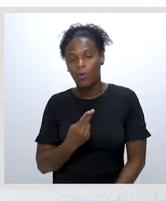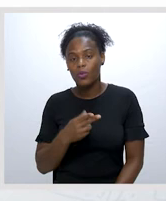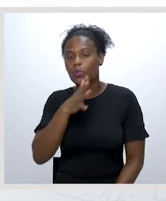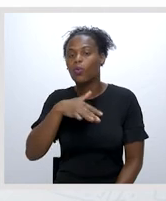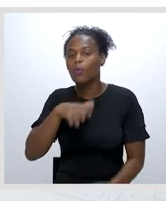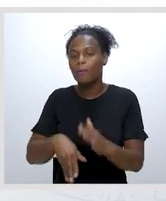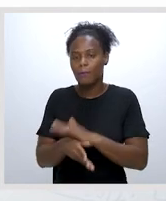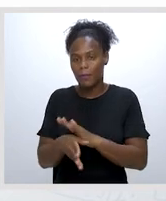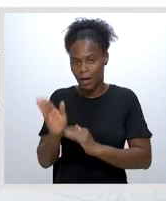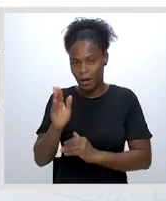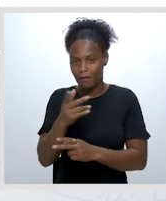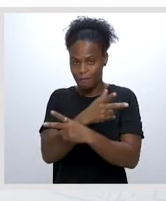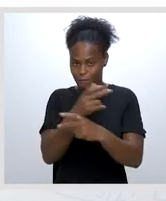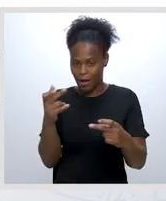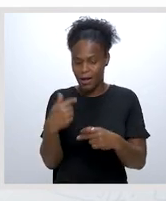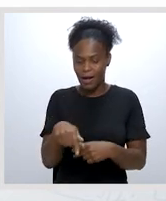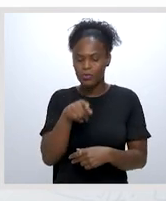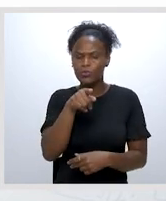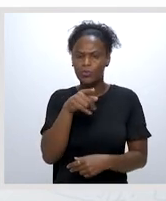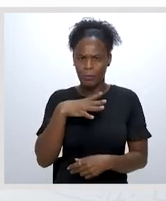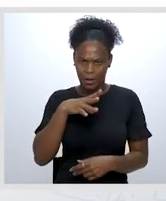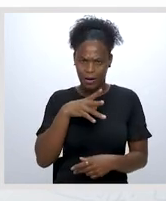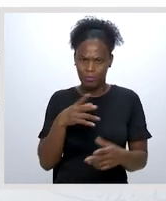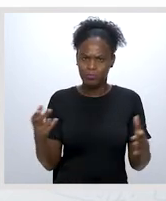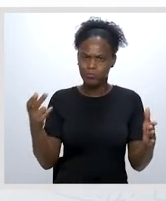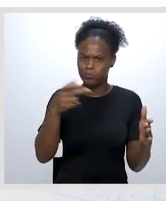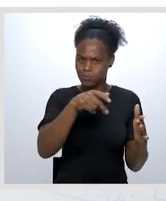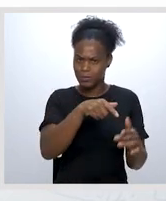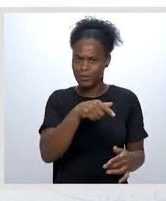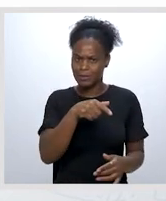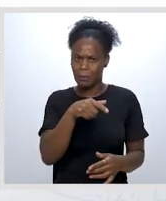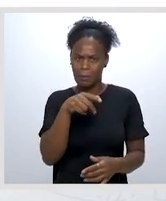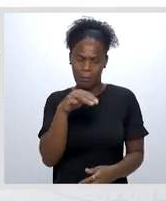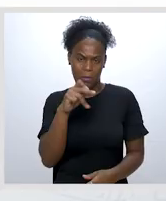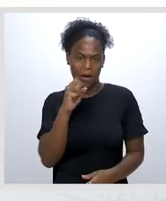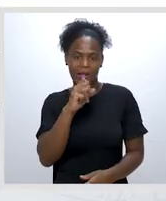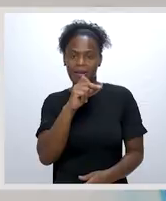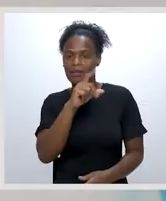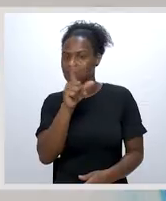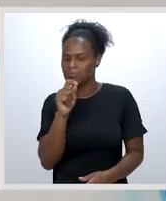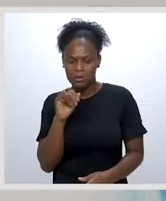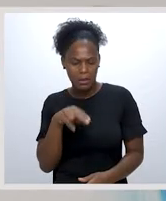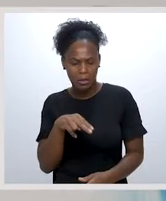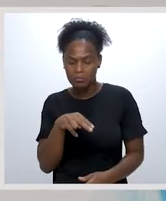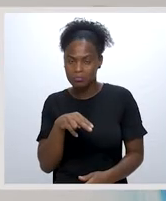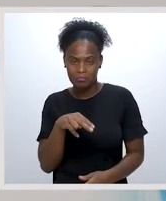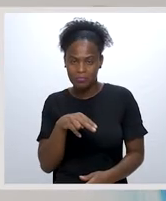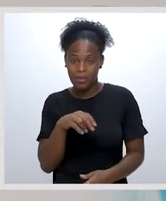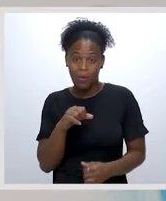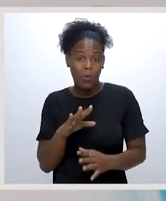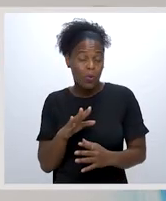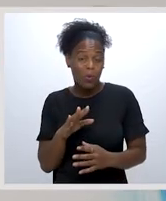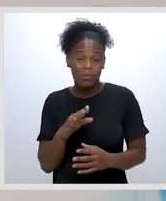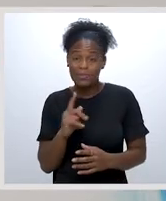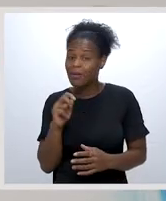on a la phrase « Tu veux rentrer dans ce magasin ?» Mais on en sort. Donc, on vient de